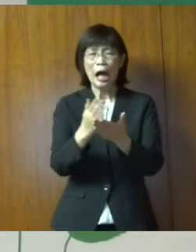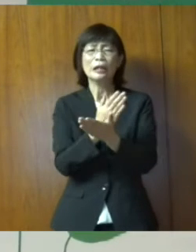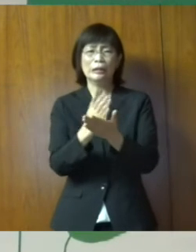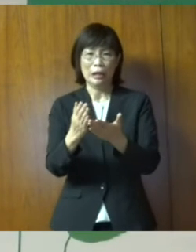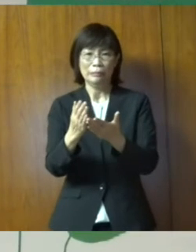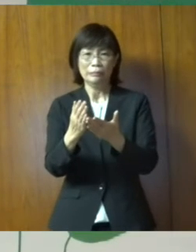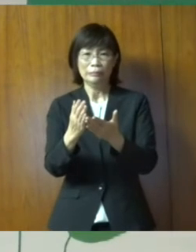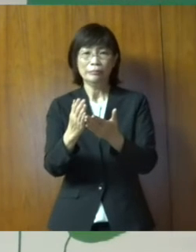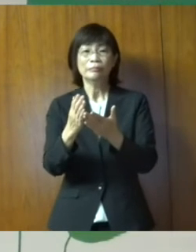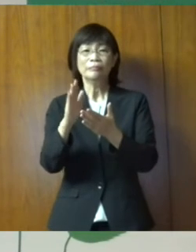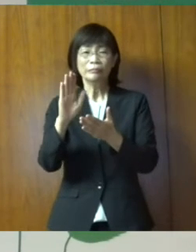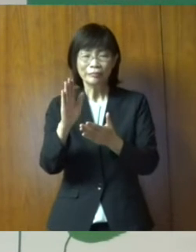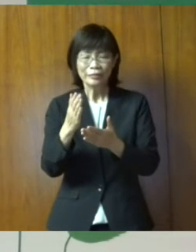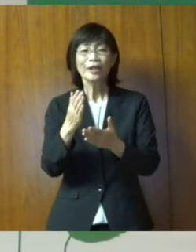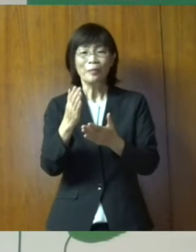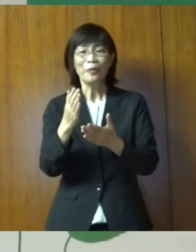が、